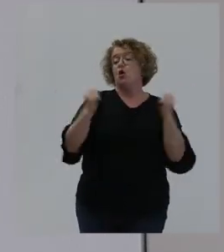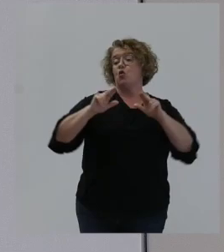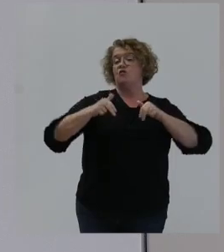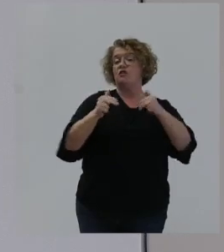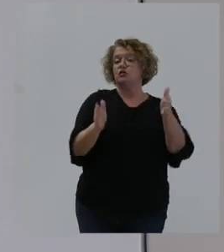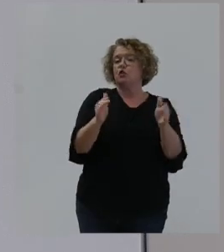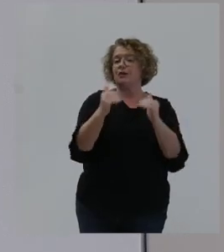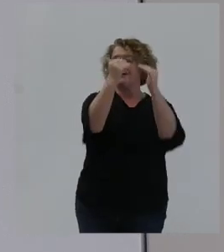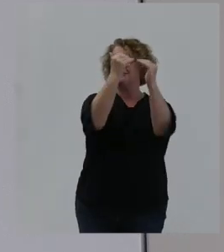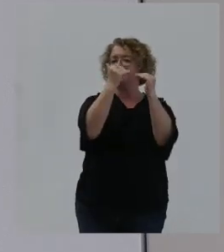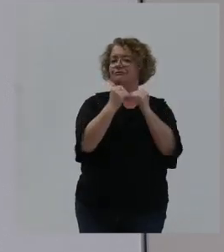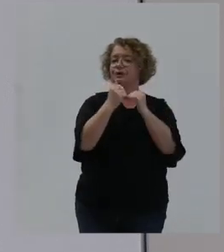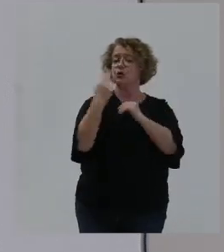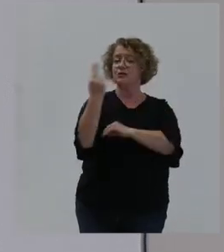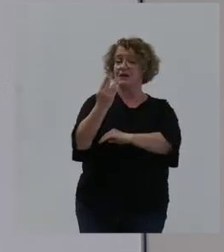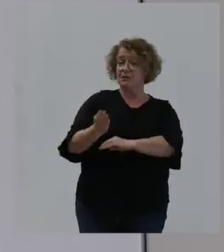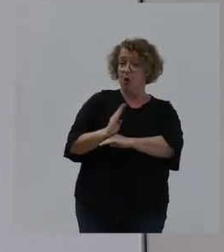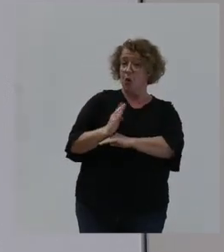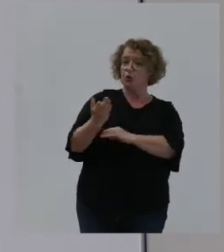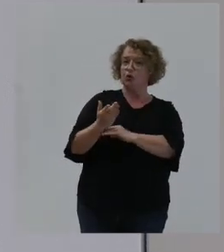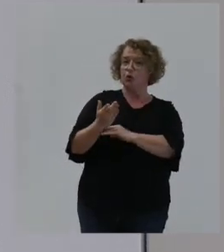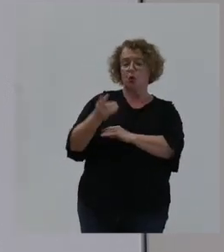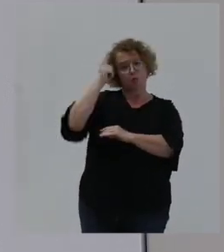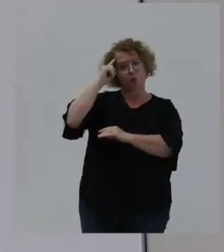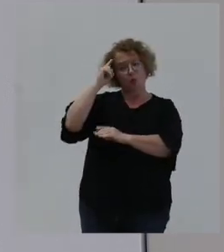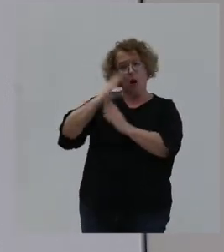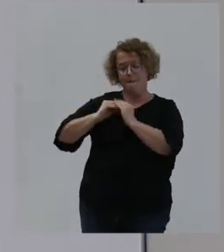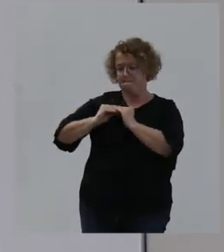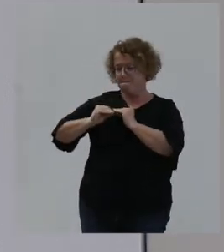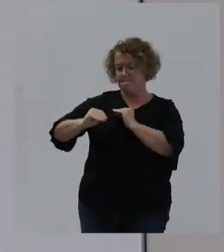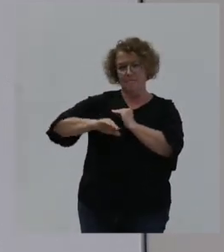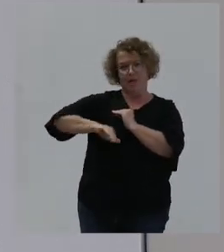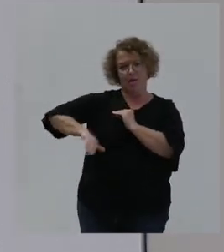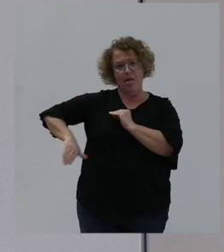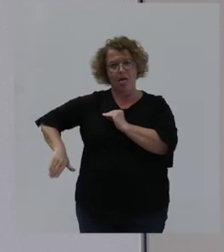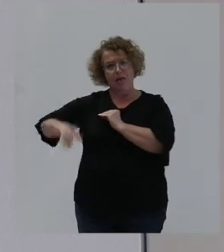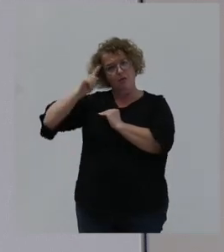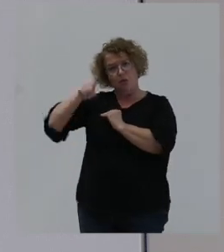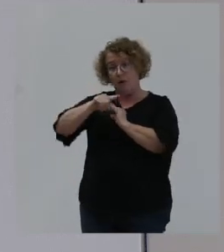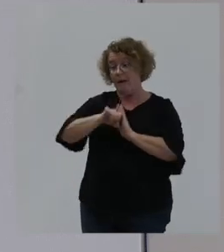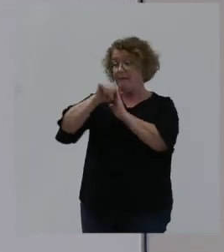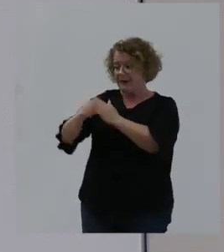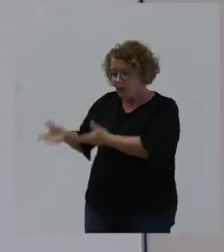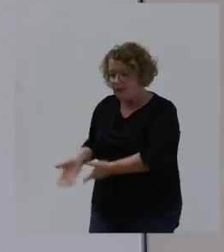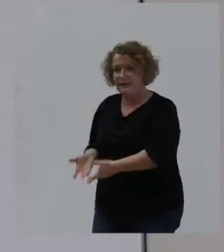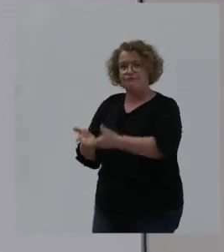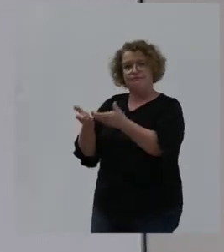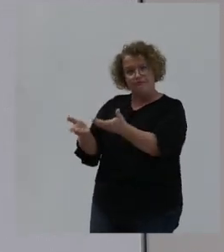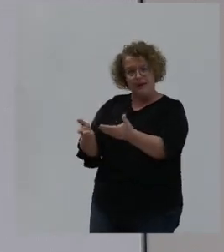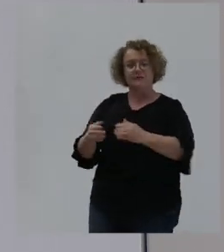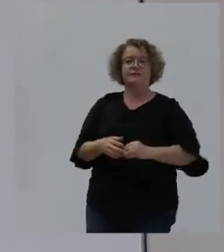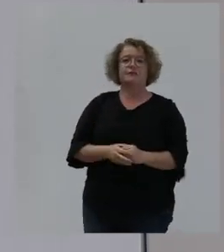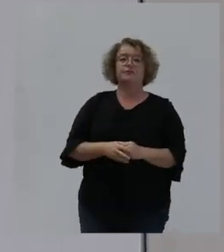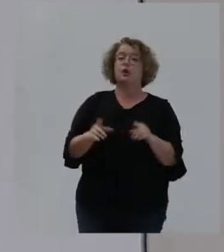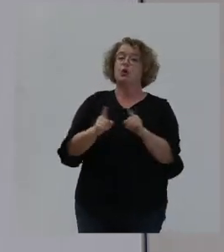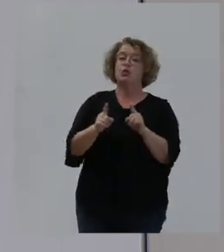cadre avec l'Université de Bordeaux dont on ne comprend pas qu'elle n'ait pas été un des chantiers prioritaires du mandat écoulé. Et pour n'être pas